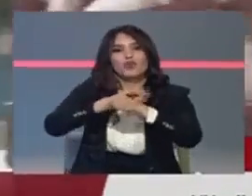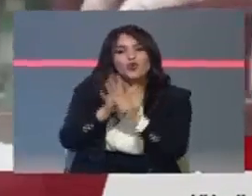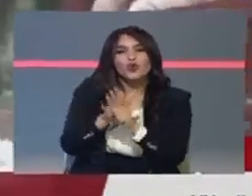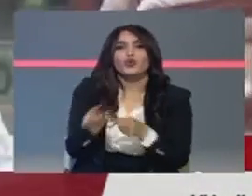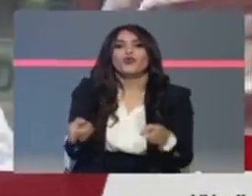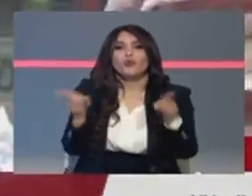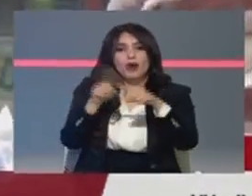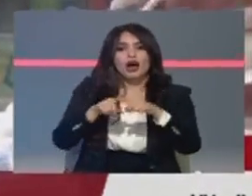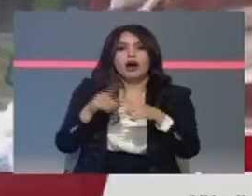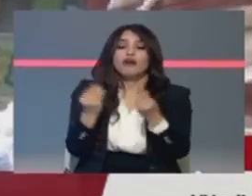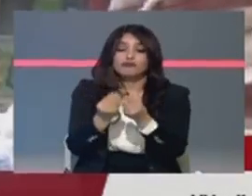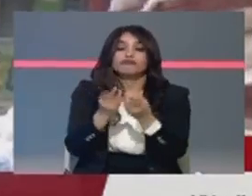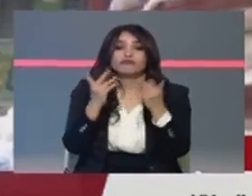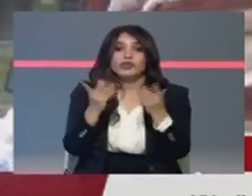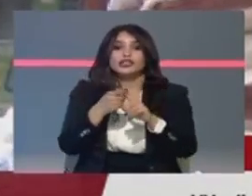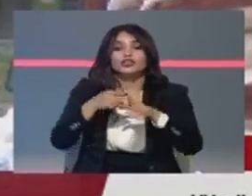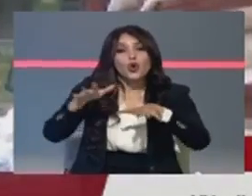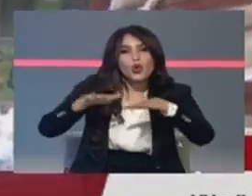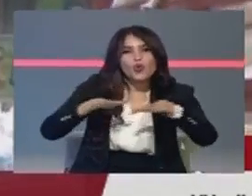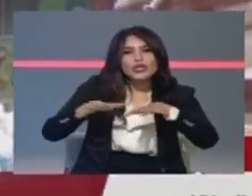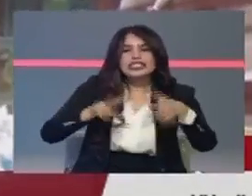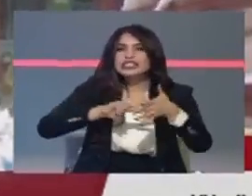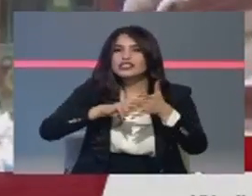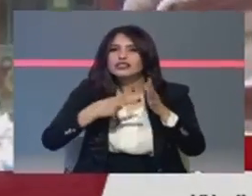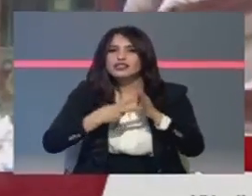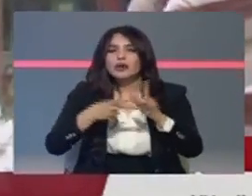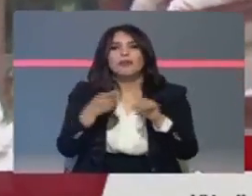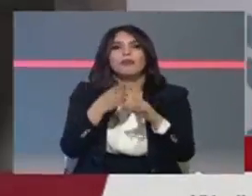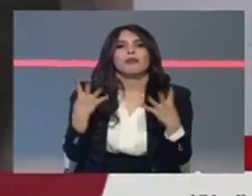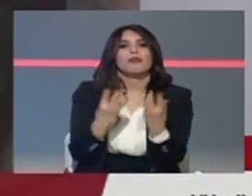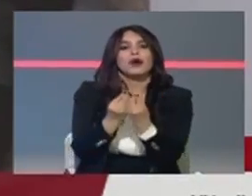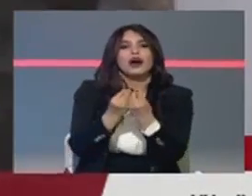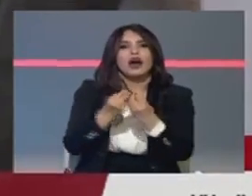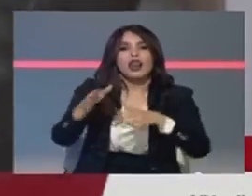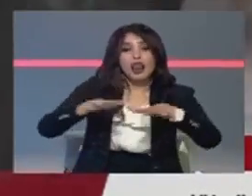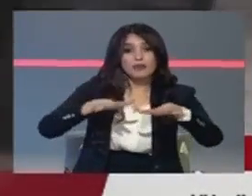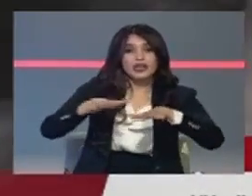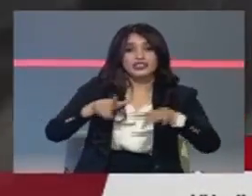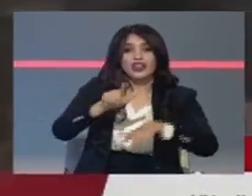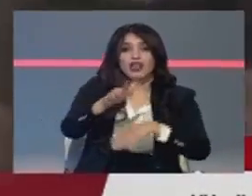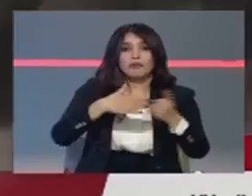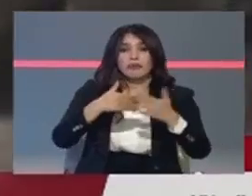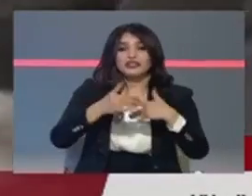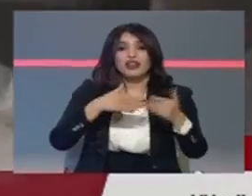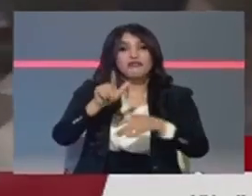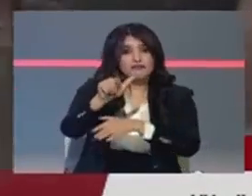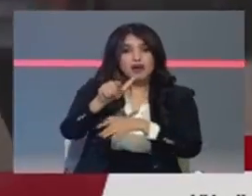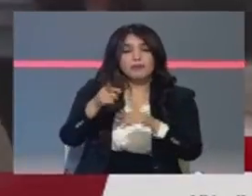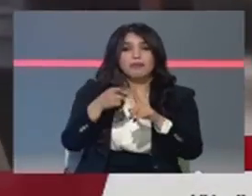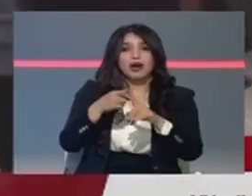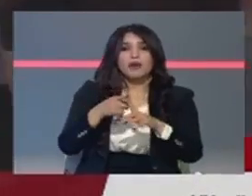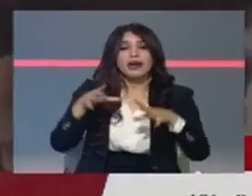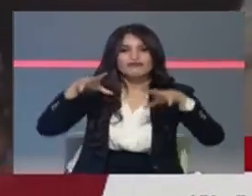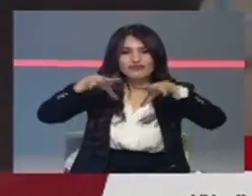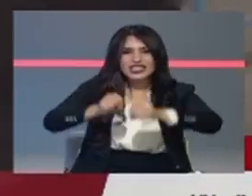ويواجه نفس المصير، لكن بإجراءات وآليات وفقا للإمكانيات المتاحة المتواضعة تحت سيطرة